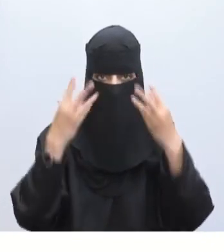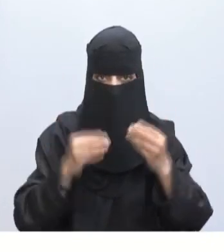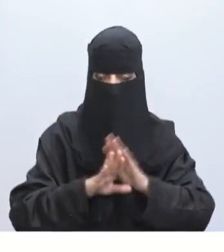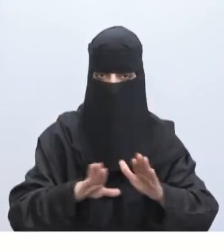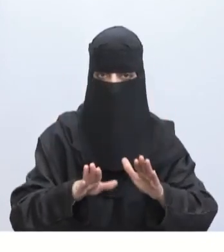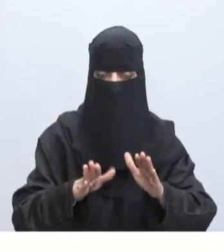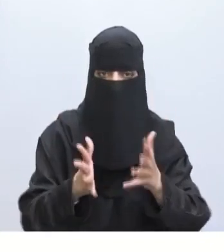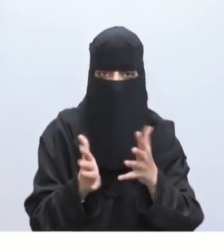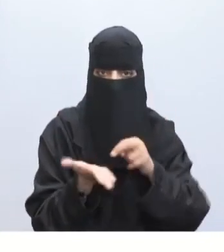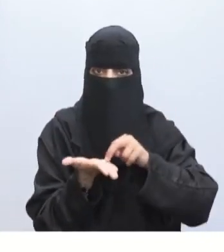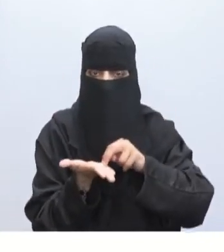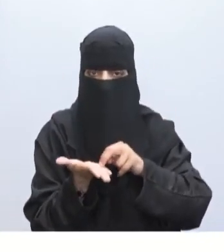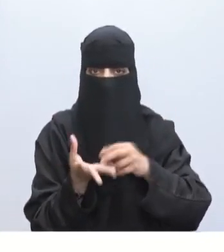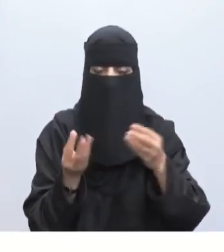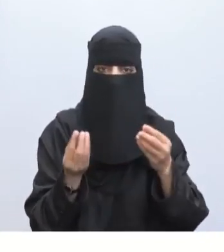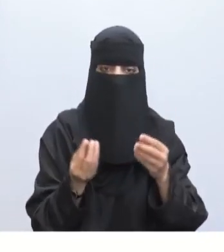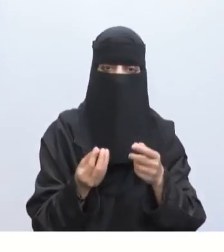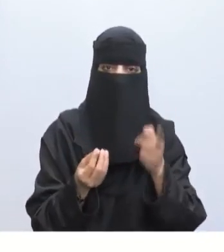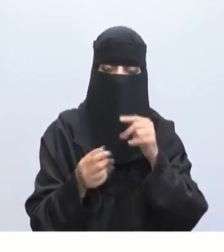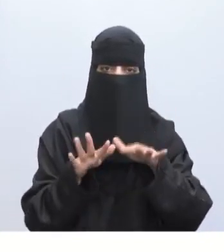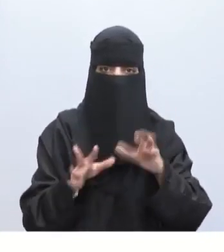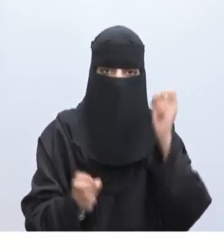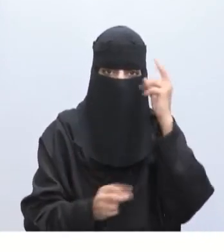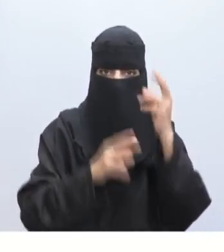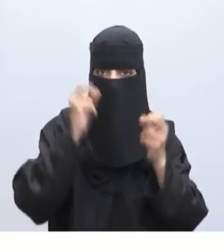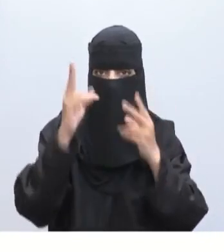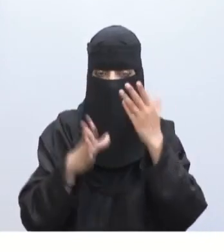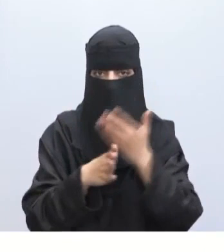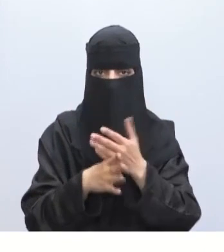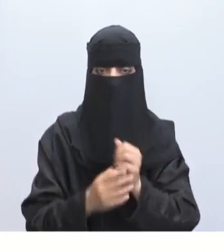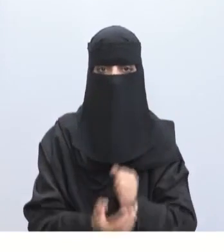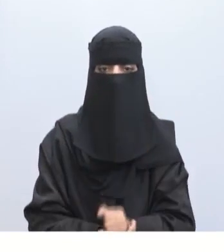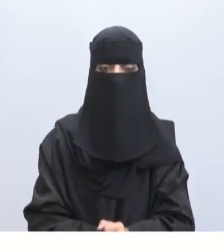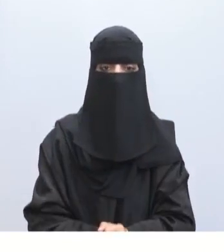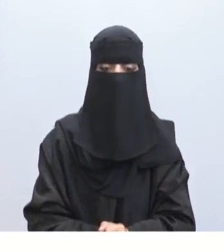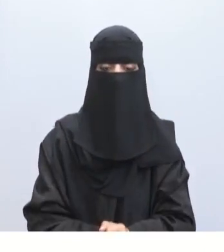الاستقرار وايضا انتشار للبدع والخرافه